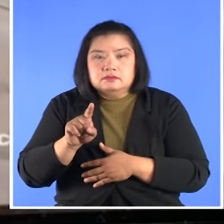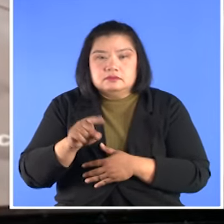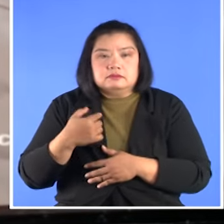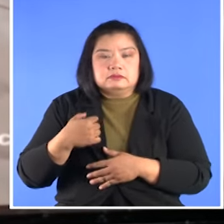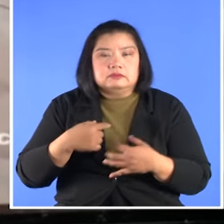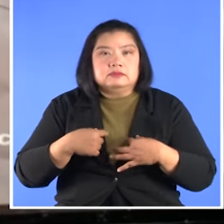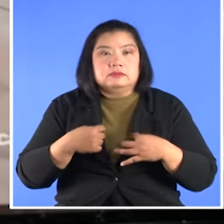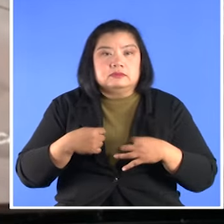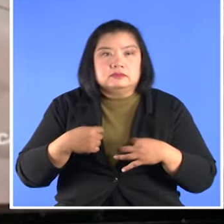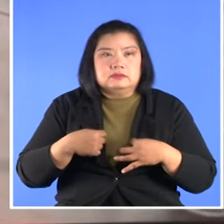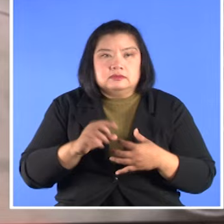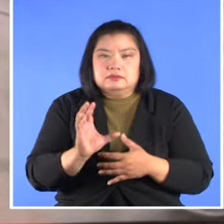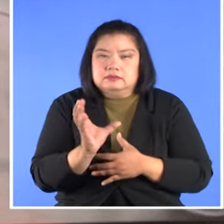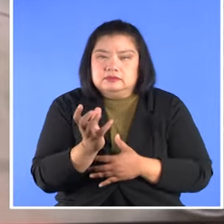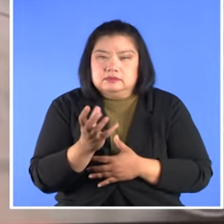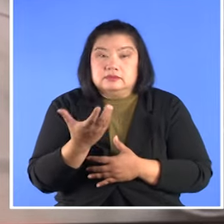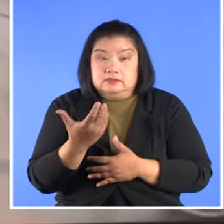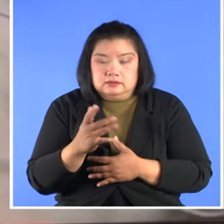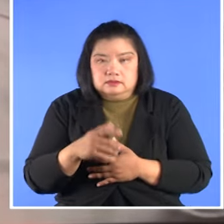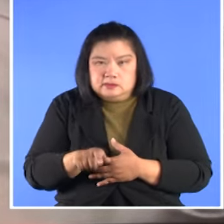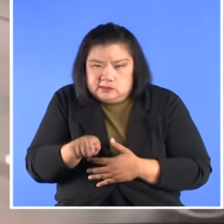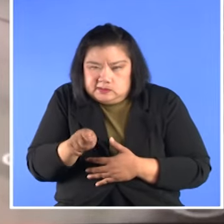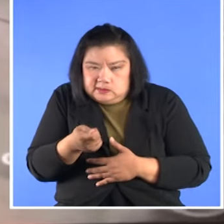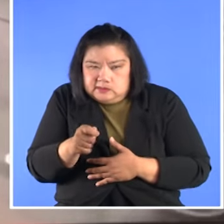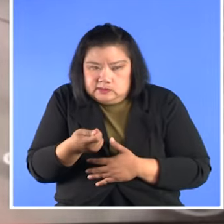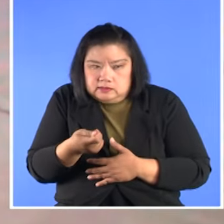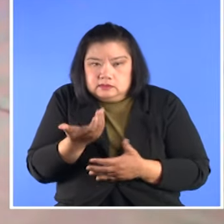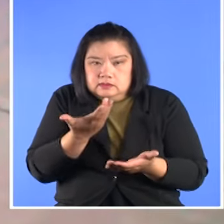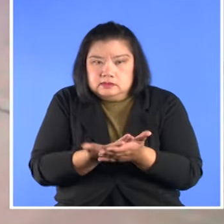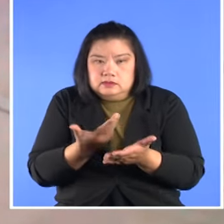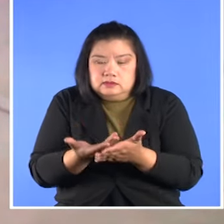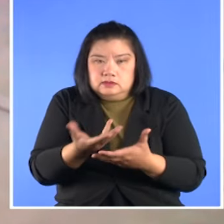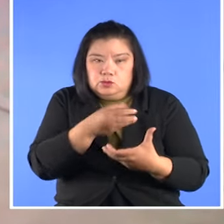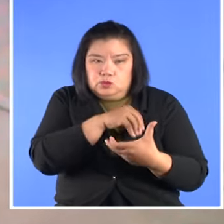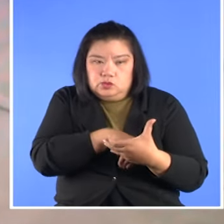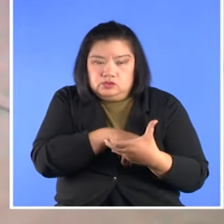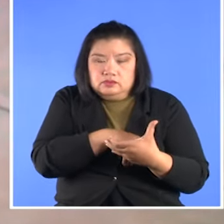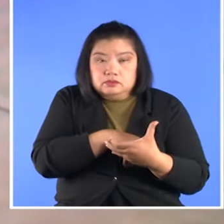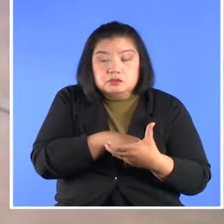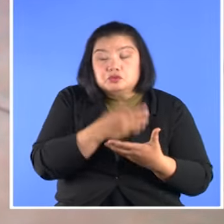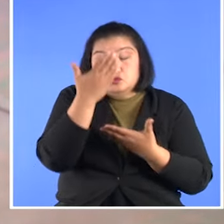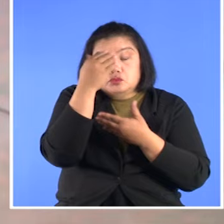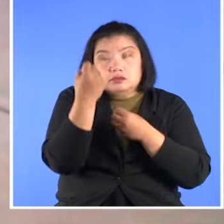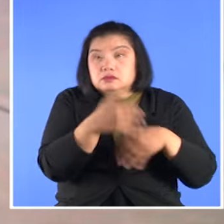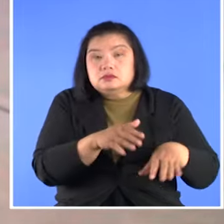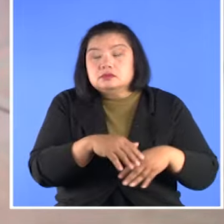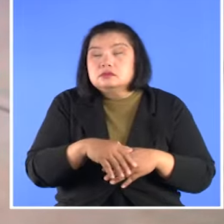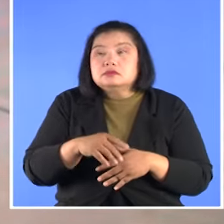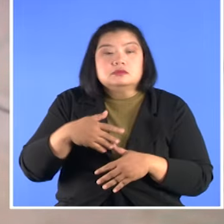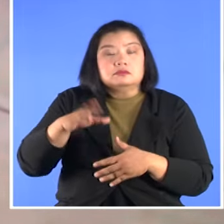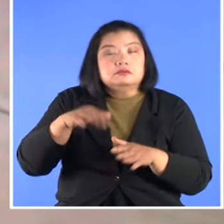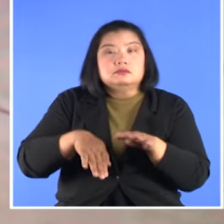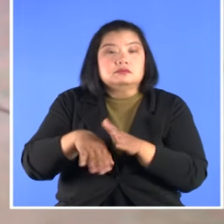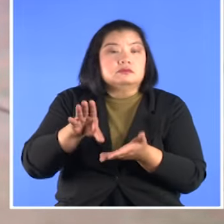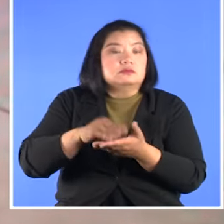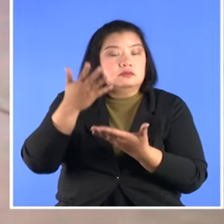ที่ถูกใจเสร็จแล้วปุ๊บงัดค่ะงัดแล้วก็เอาเงินออกไปหน้าตาเฉยไม่สนเลยว่ากล้องวงจรปิดจะบันทึกภาพแกไว้ได้เลย